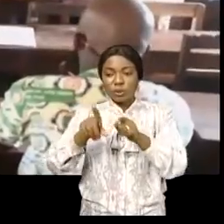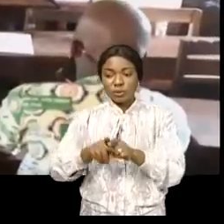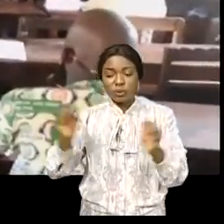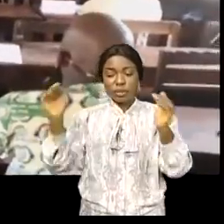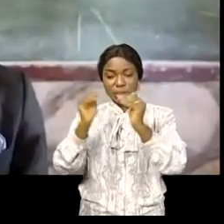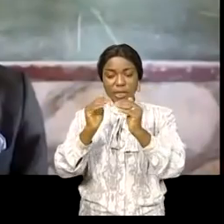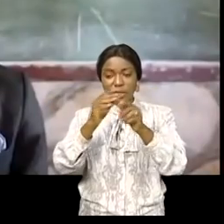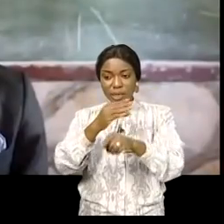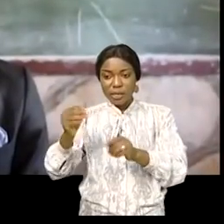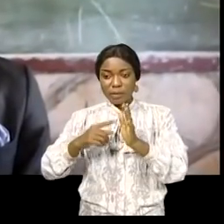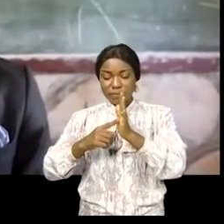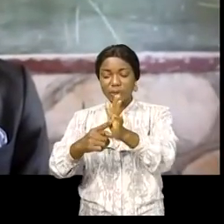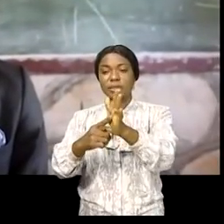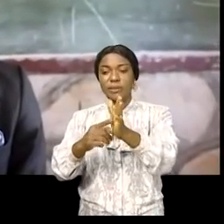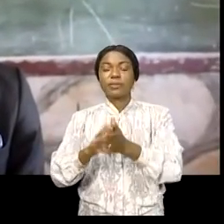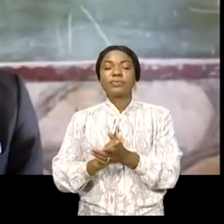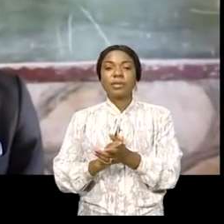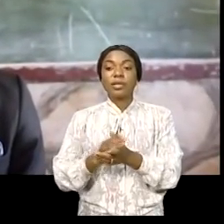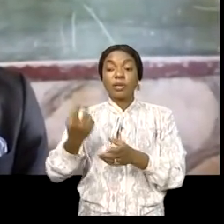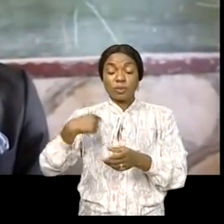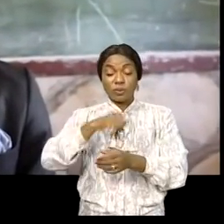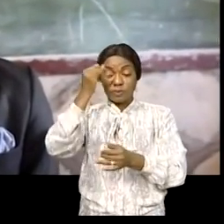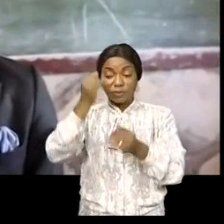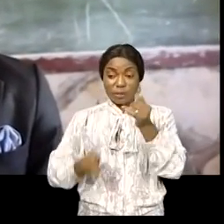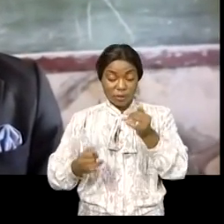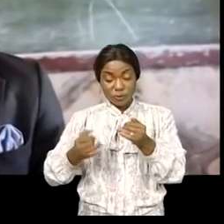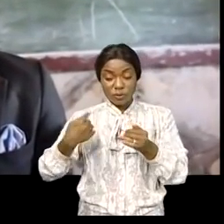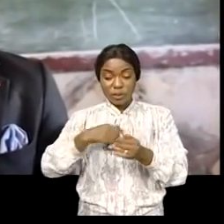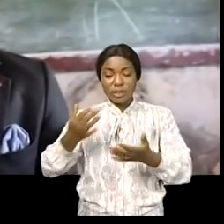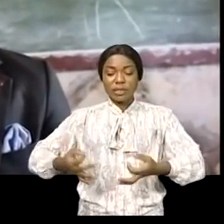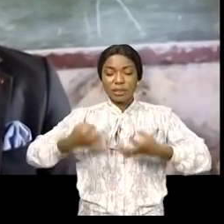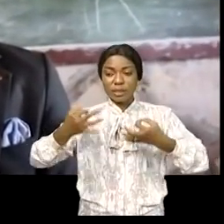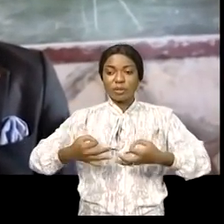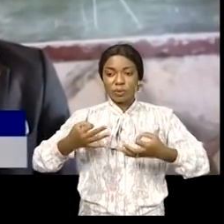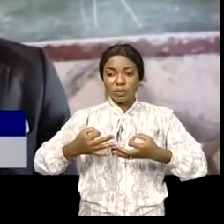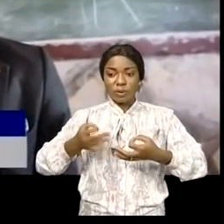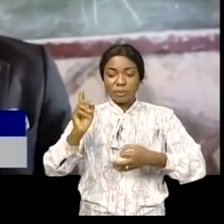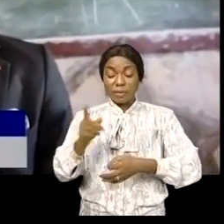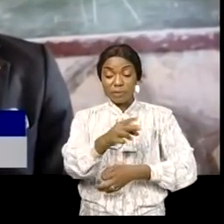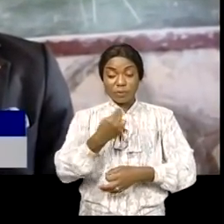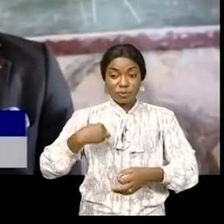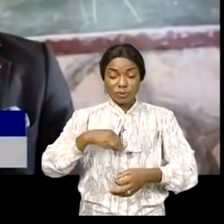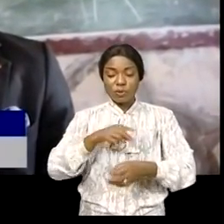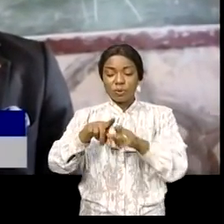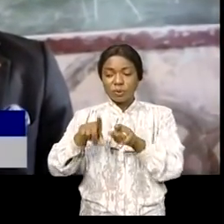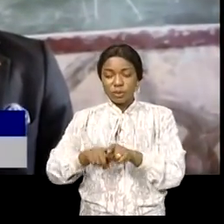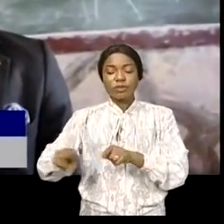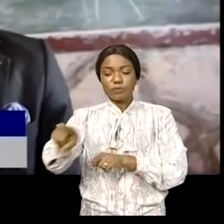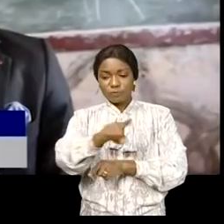également présentées. Terminer en disant que c'est vraiment pour nous une joie de vous avoir parmi nous et de considérer que vous